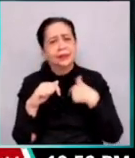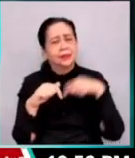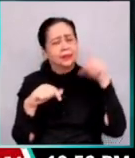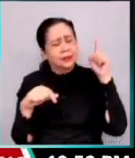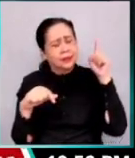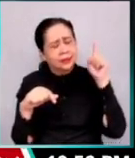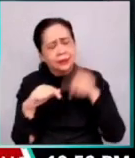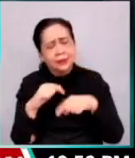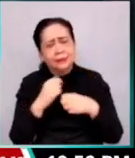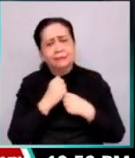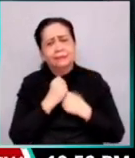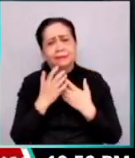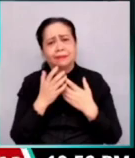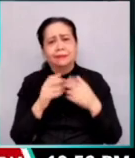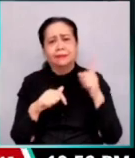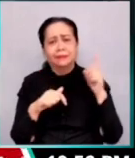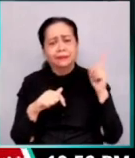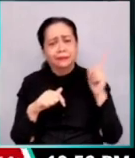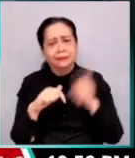kaya!